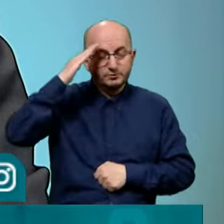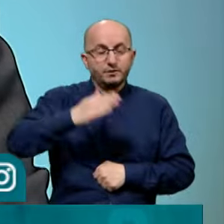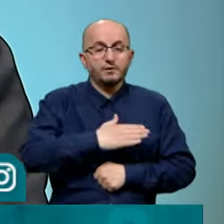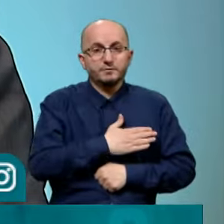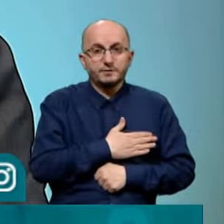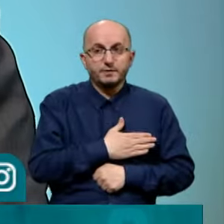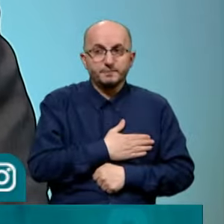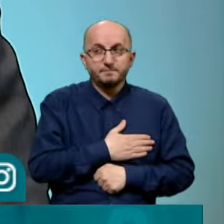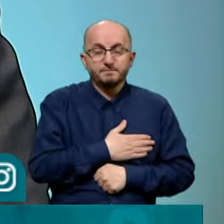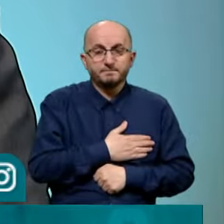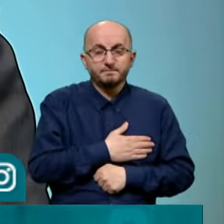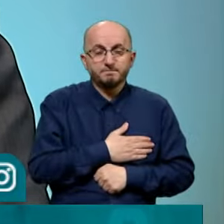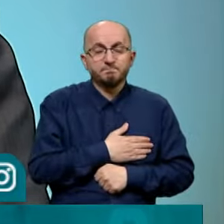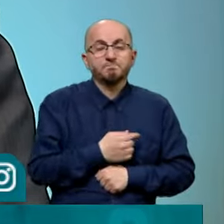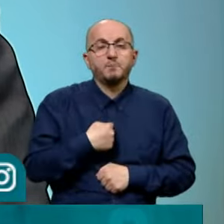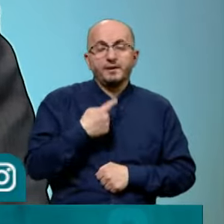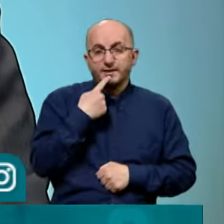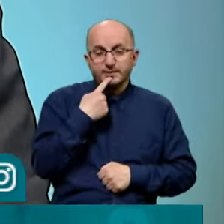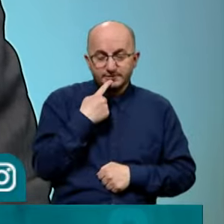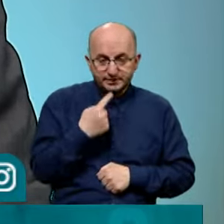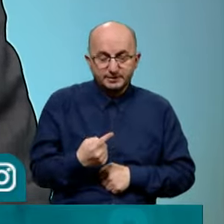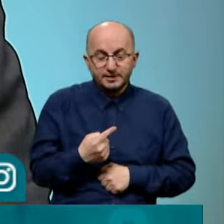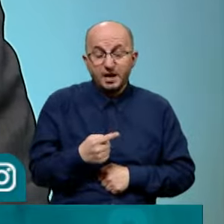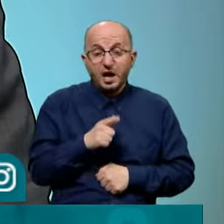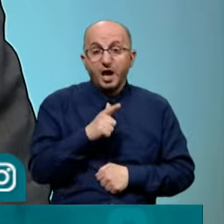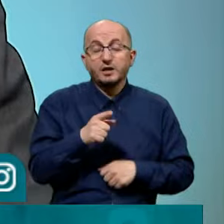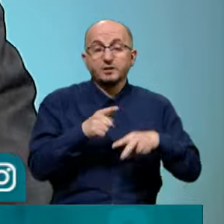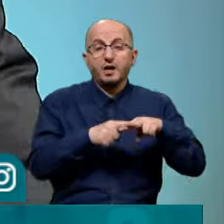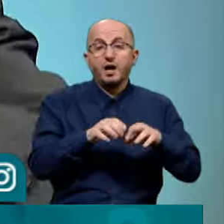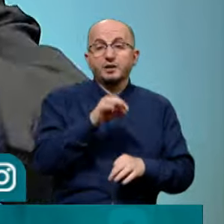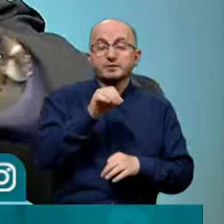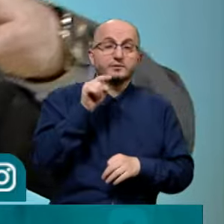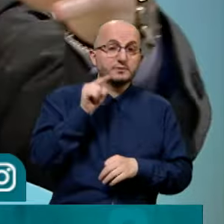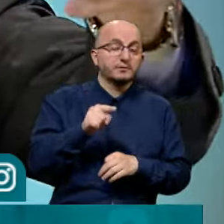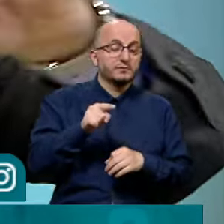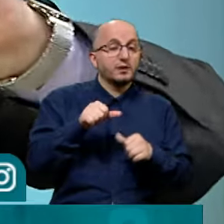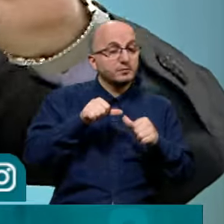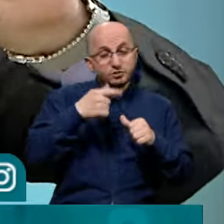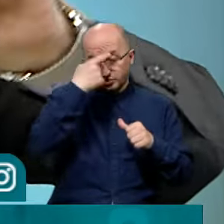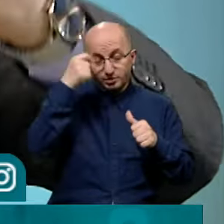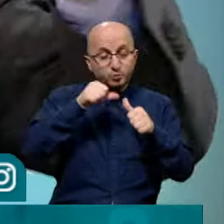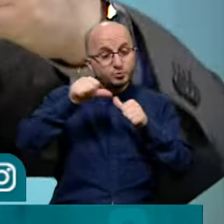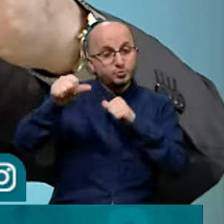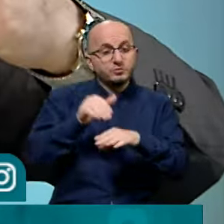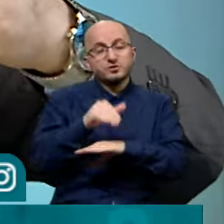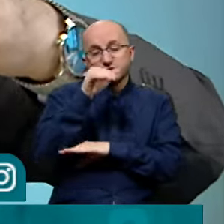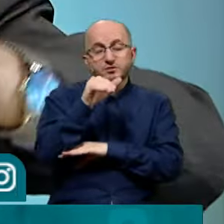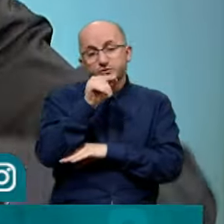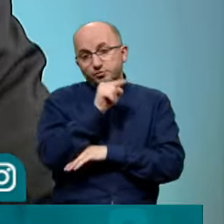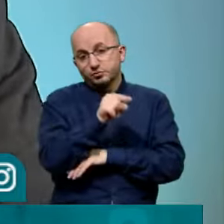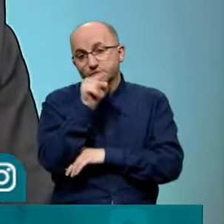Efendimiz bana dedi ki ey Adi, inşallah sen uzun yaşayacaksın. Şunları şunları göreceksin. Buhari hadisi, uzun bir